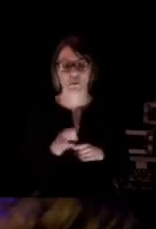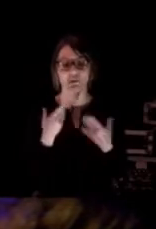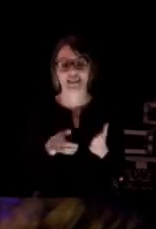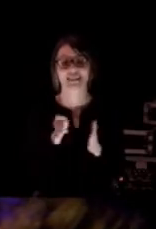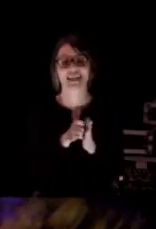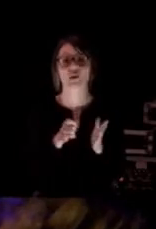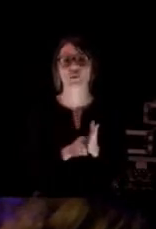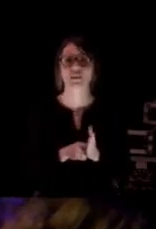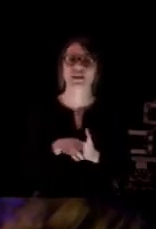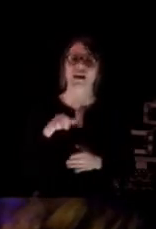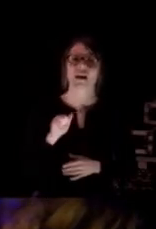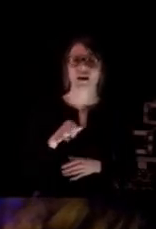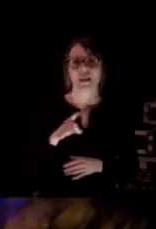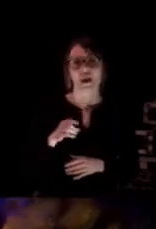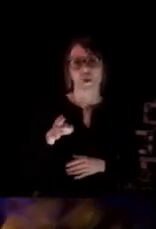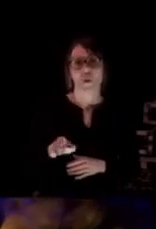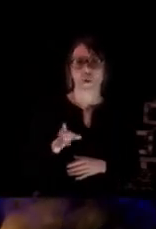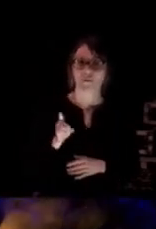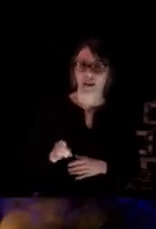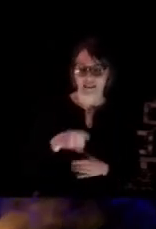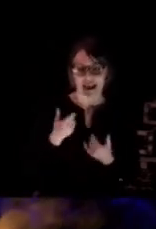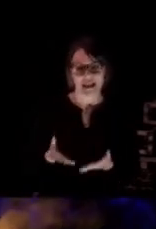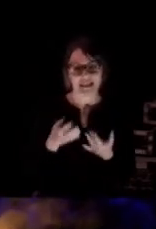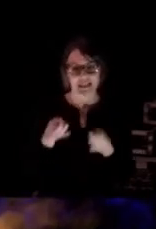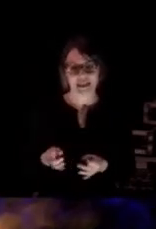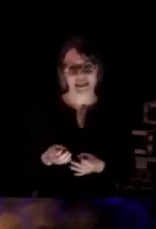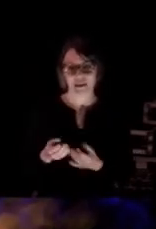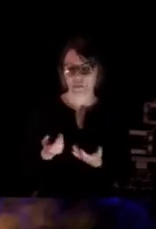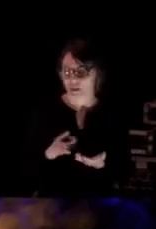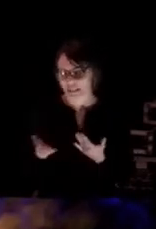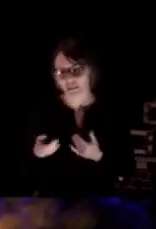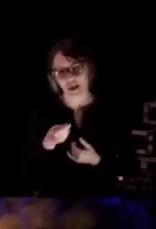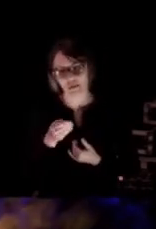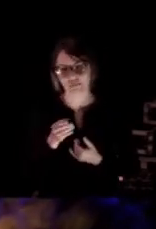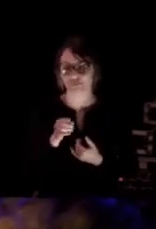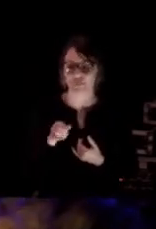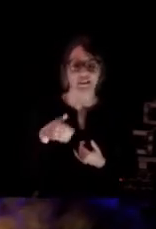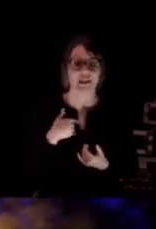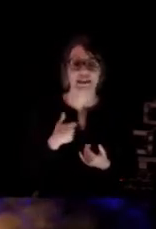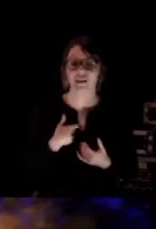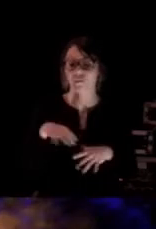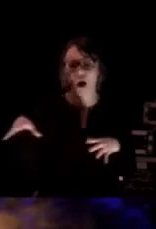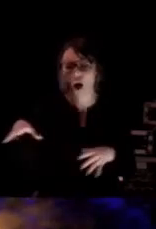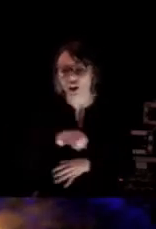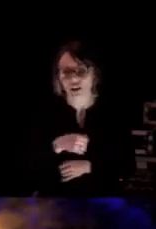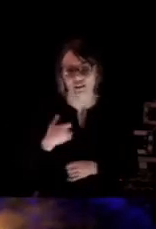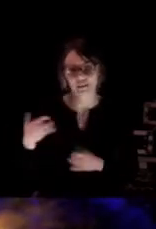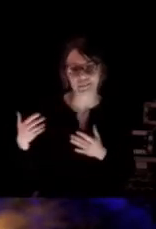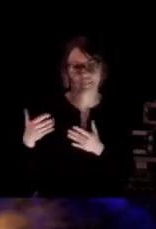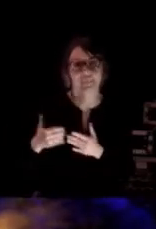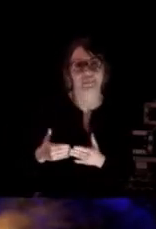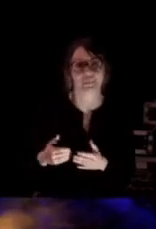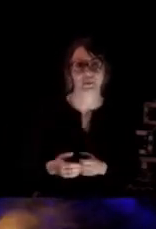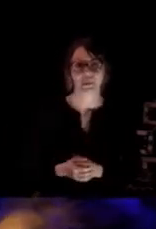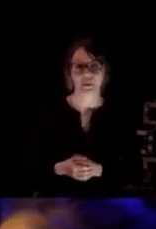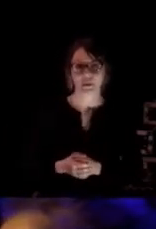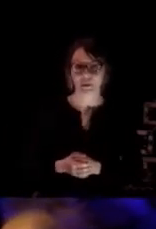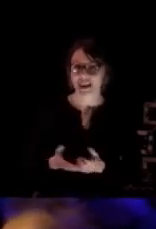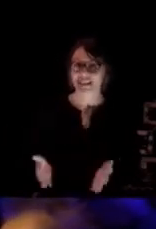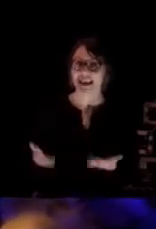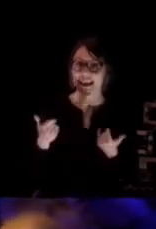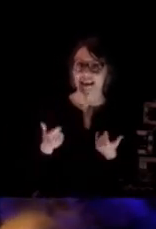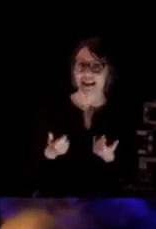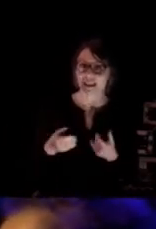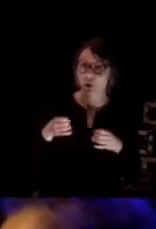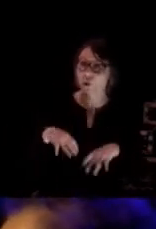diagnosen ADHD. Det er lette ting da, eller sender meg på ART da, sant? Jeg har vært på ART, og det er liksom, det er veldig en lett løsning for